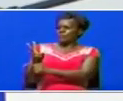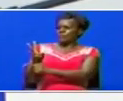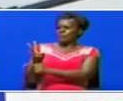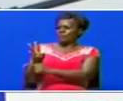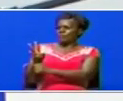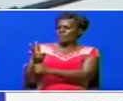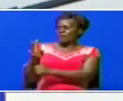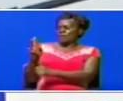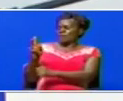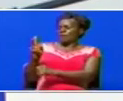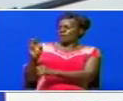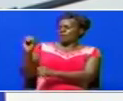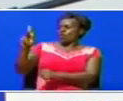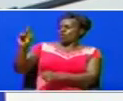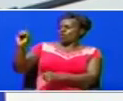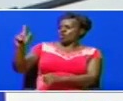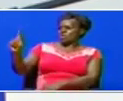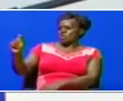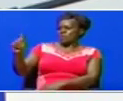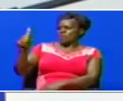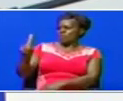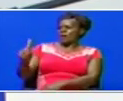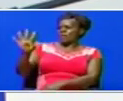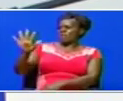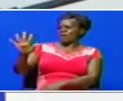162,912. Joseph Ekur Okot,